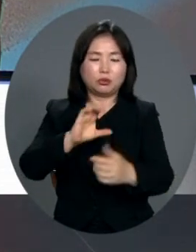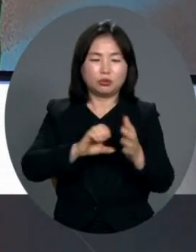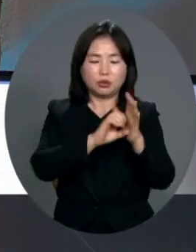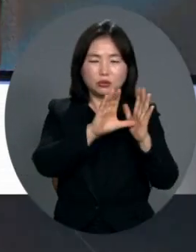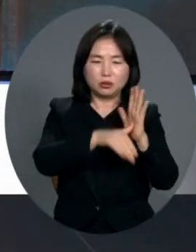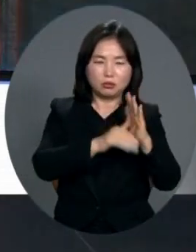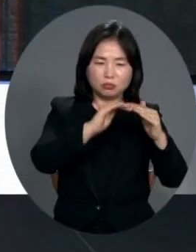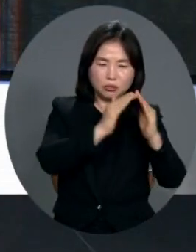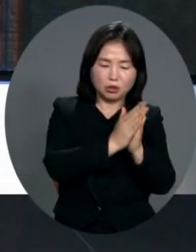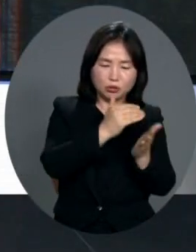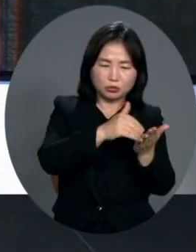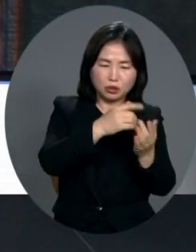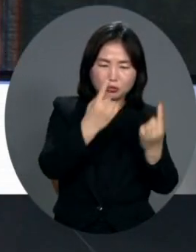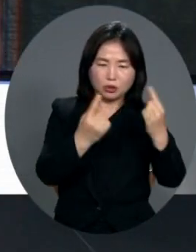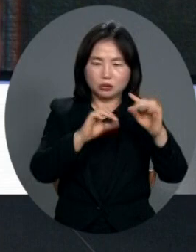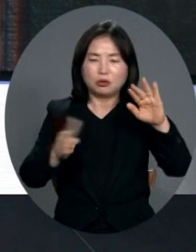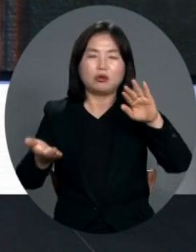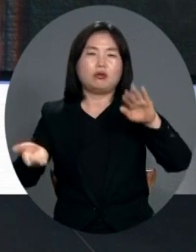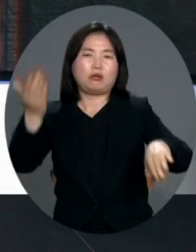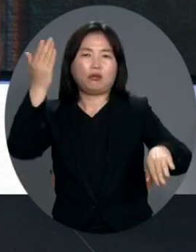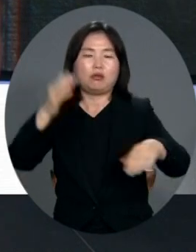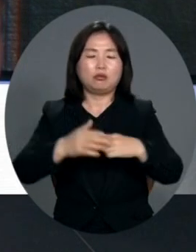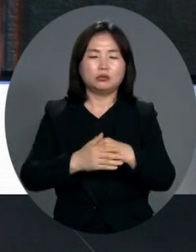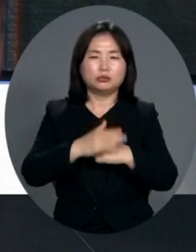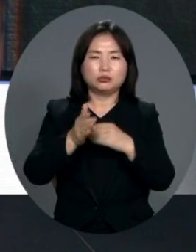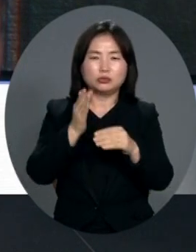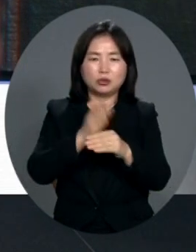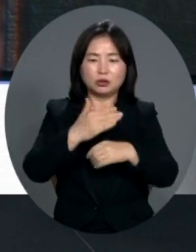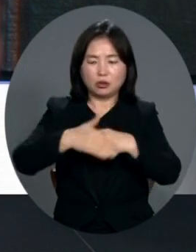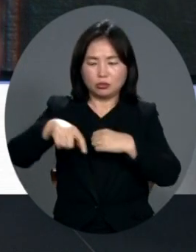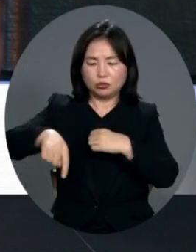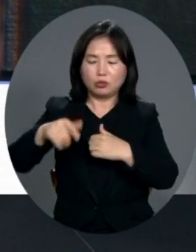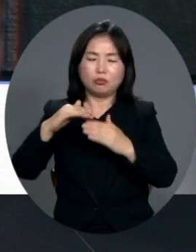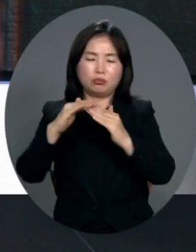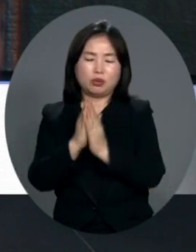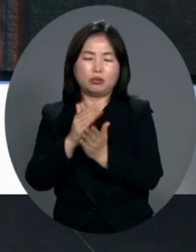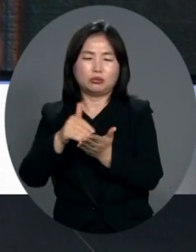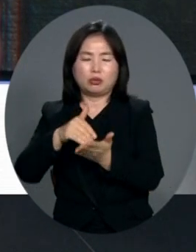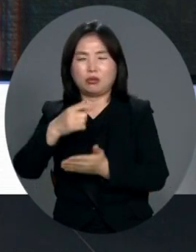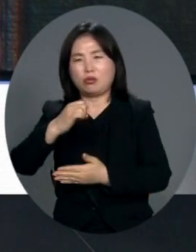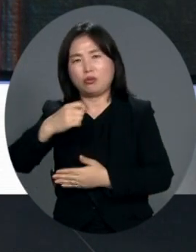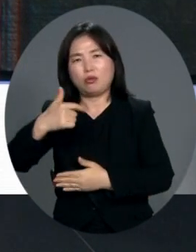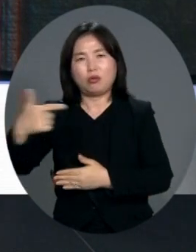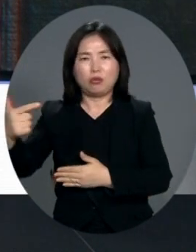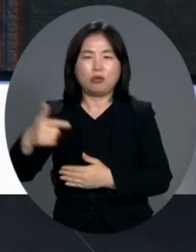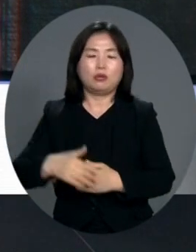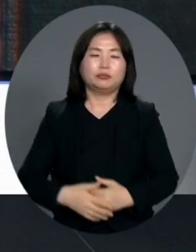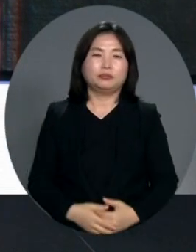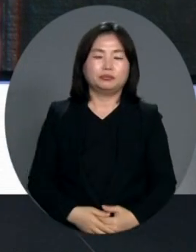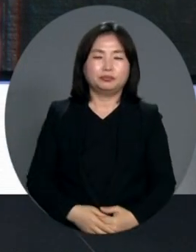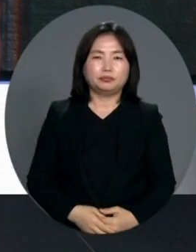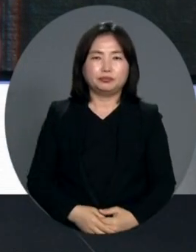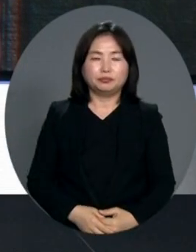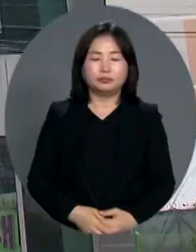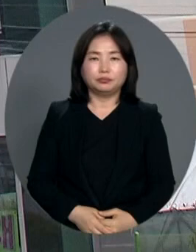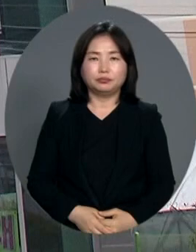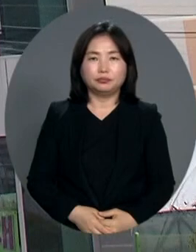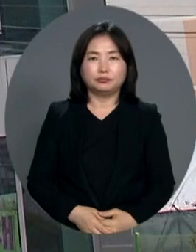때 폐업률을 훌쩍 넘어서는 수준인데요. 그중에서도 대구 지역 폐업률이 가장 높습니다. 손은민 기자입니다.